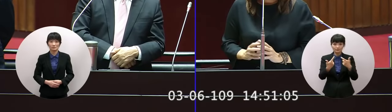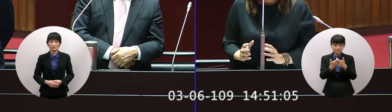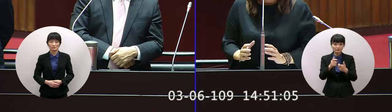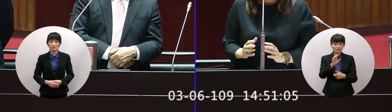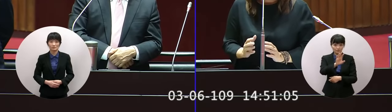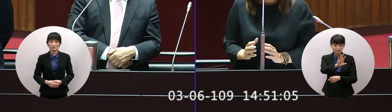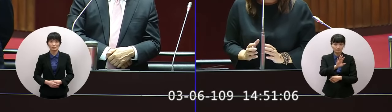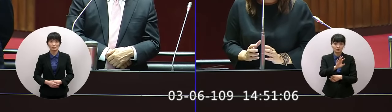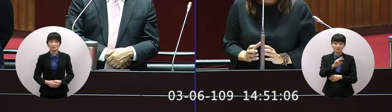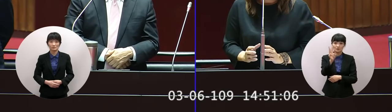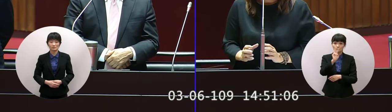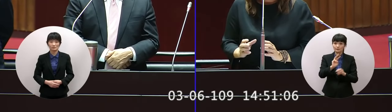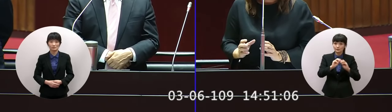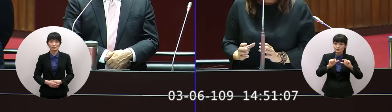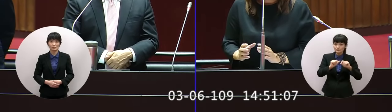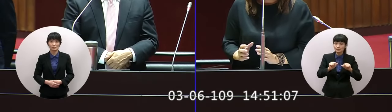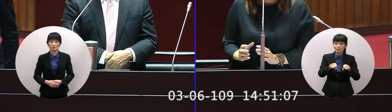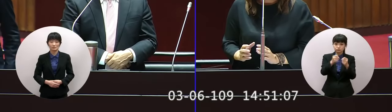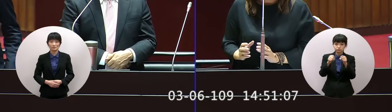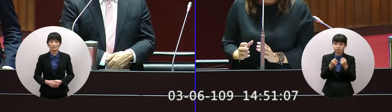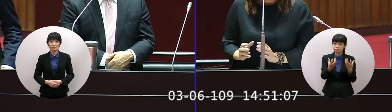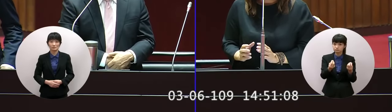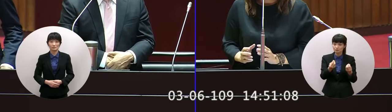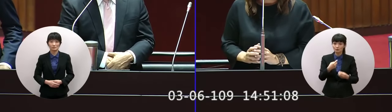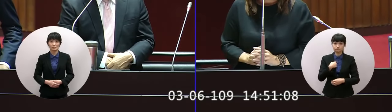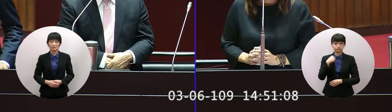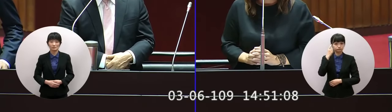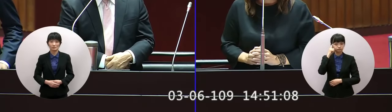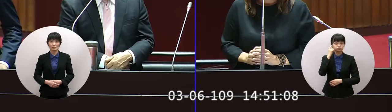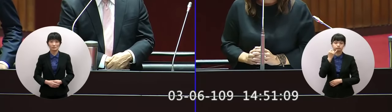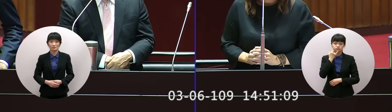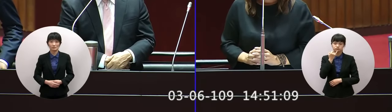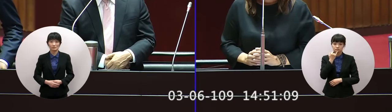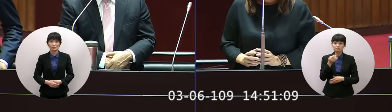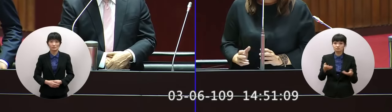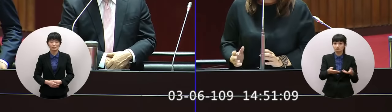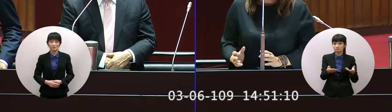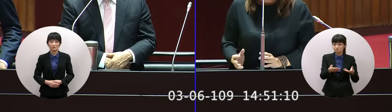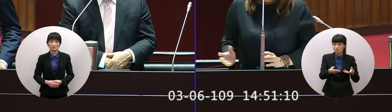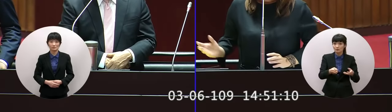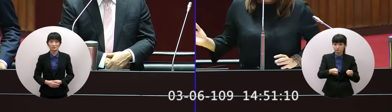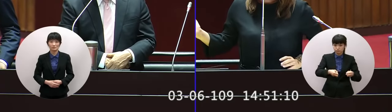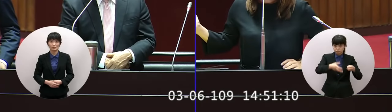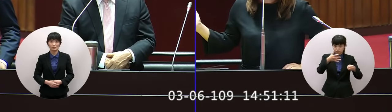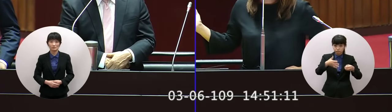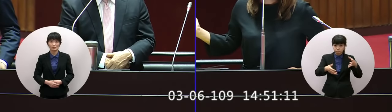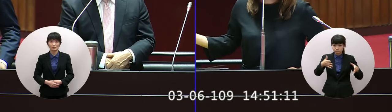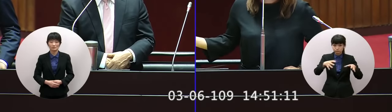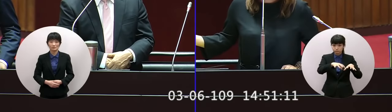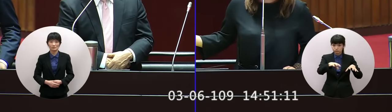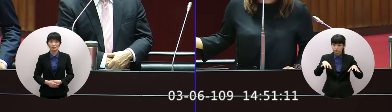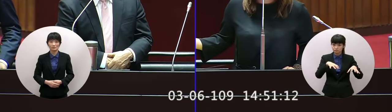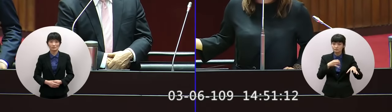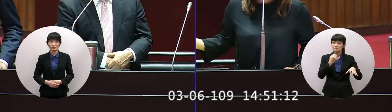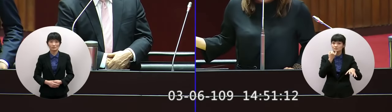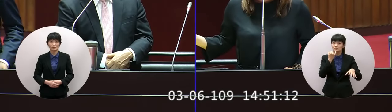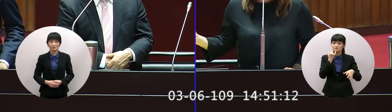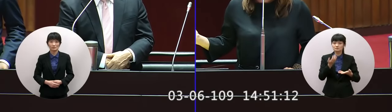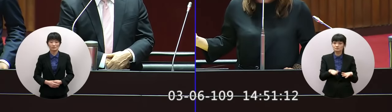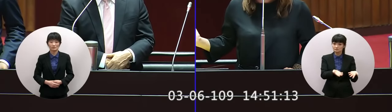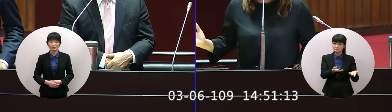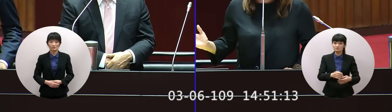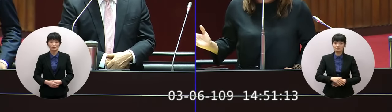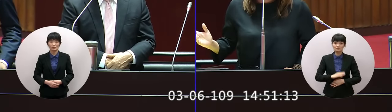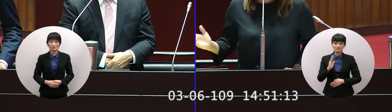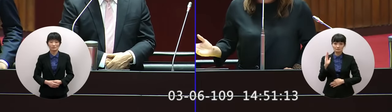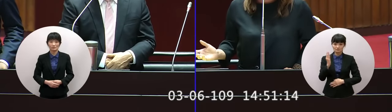持，我相信有很多地方是可以做开发利用。可是我们刚刚看到的这些，